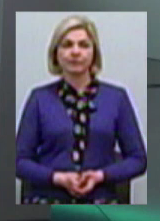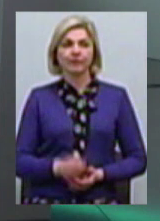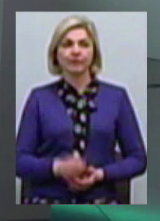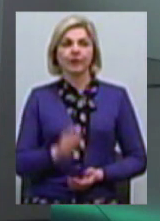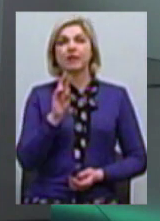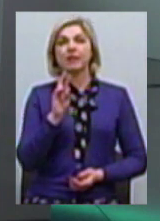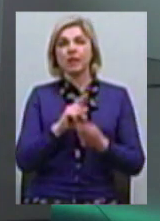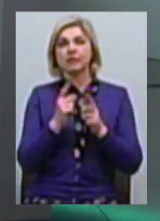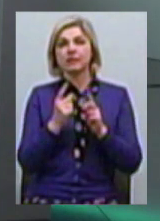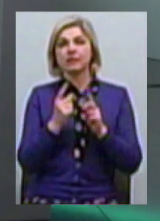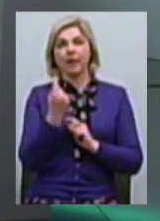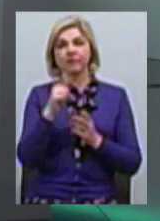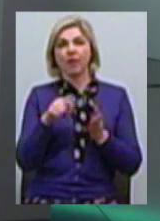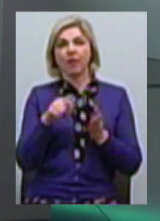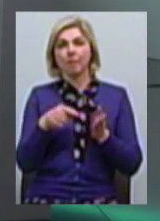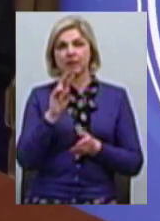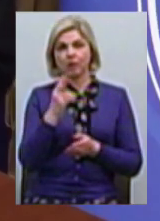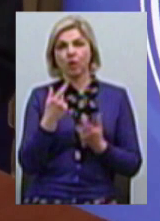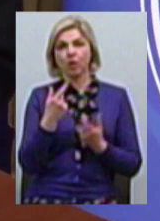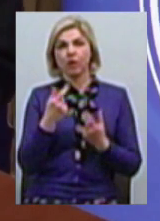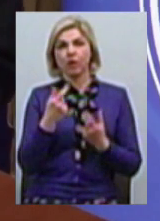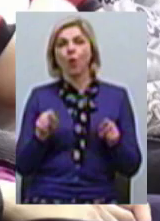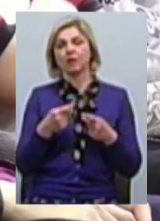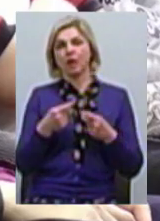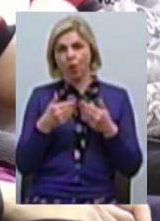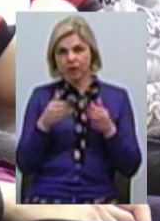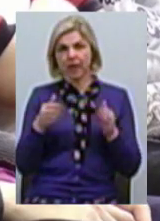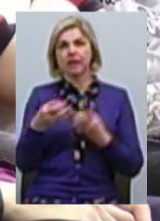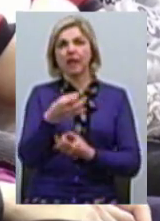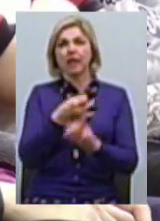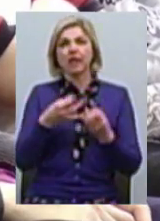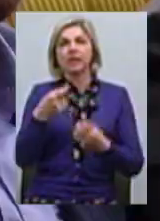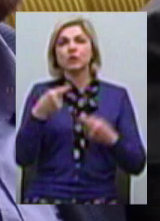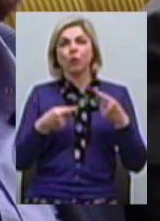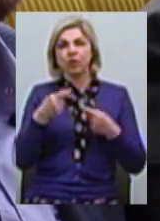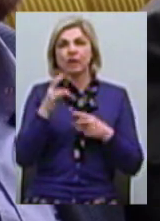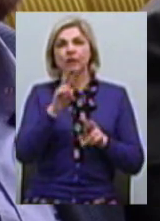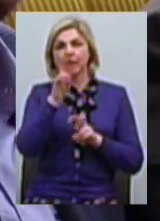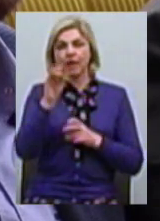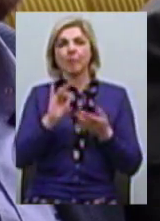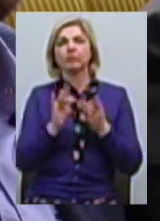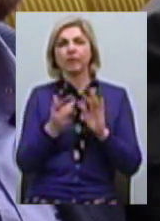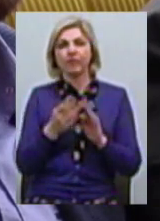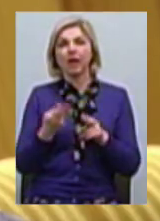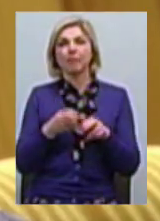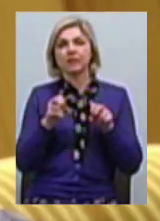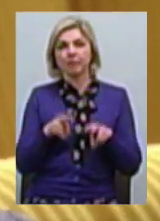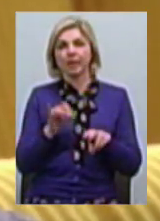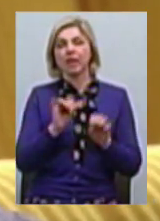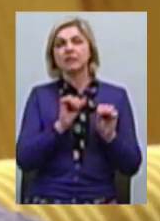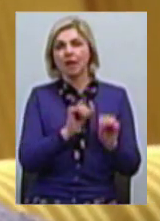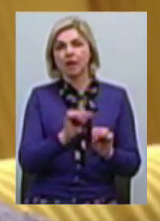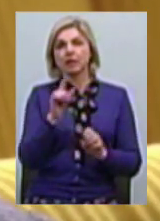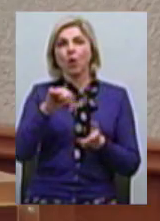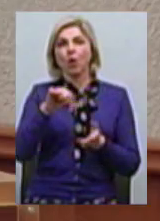Миколаїв став першим містом в Україні, де організували публічну дискусію на тему інформаційної безпеки та кіберзахисту за участі експертів